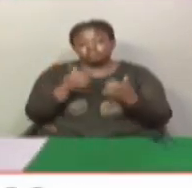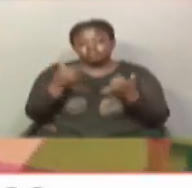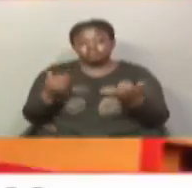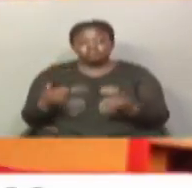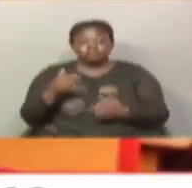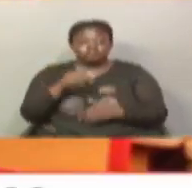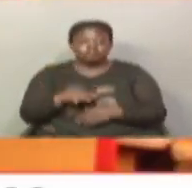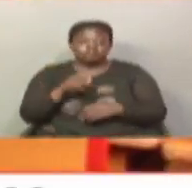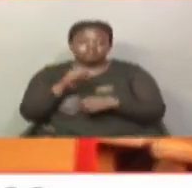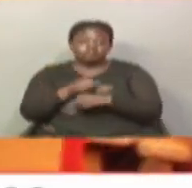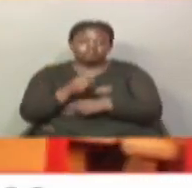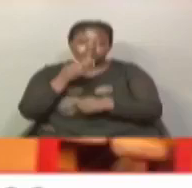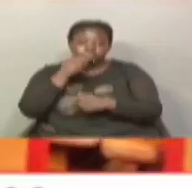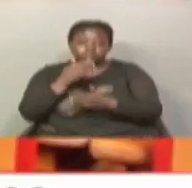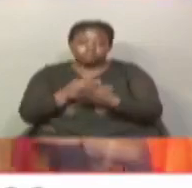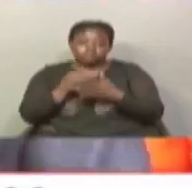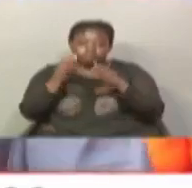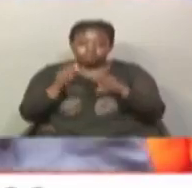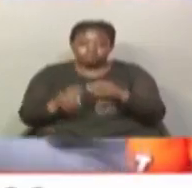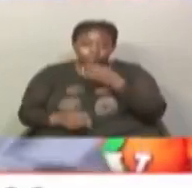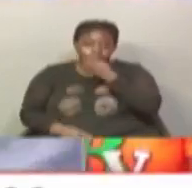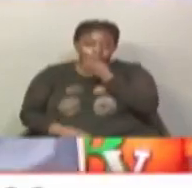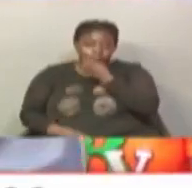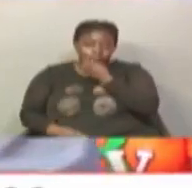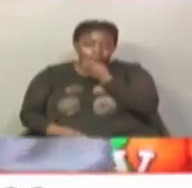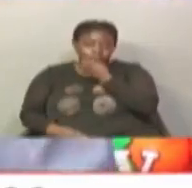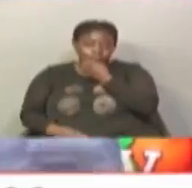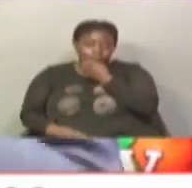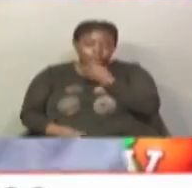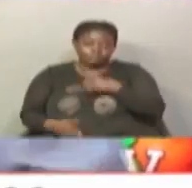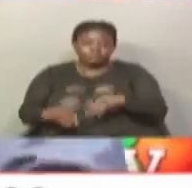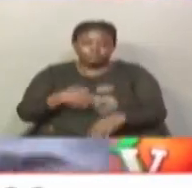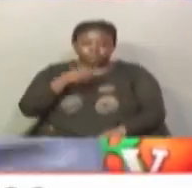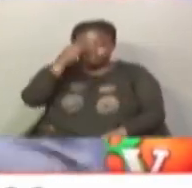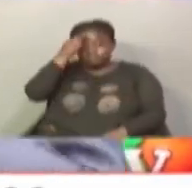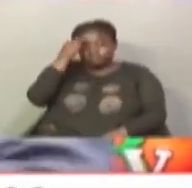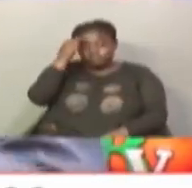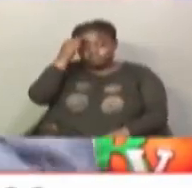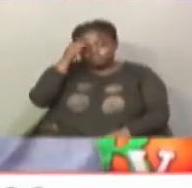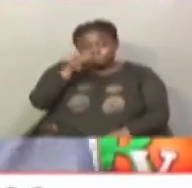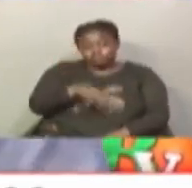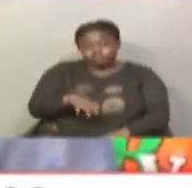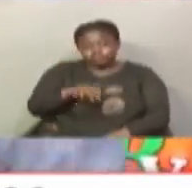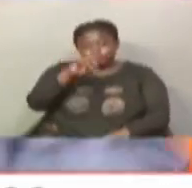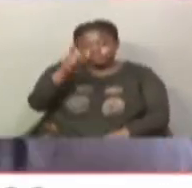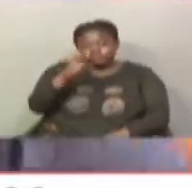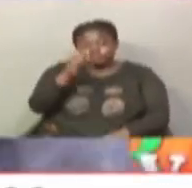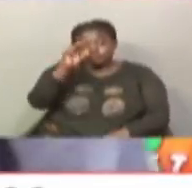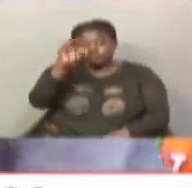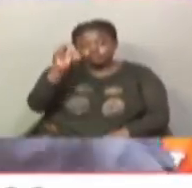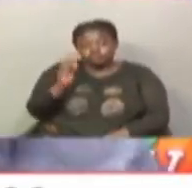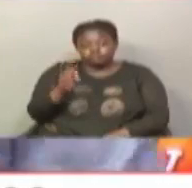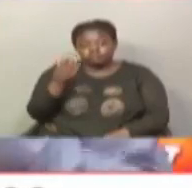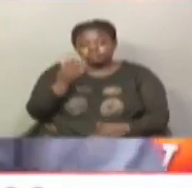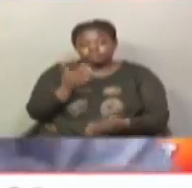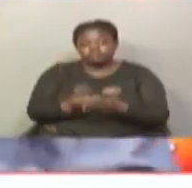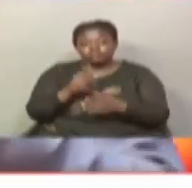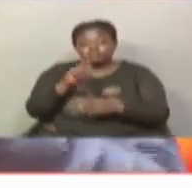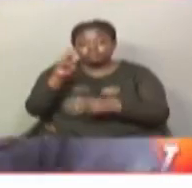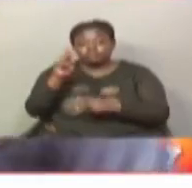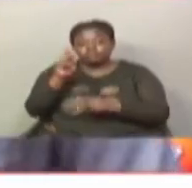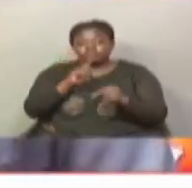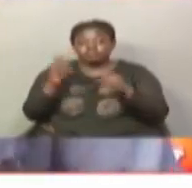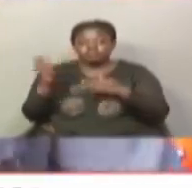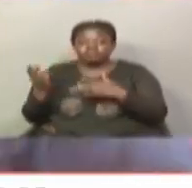dikolaasi olw'ebingi ntukubye erina omwana wange ono nina essanyu linyi nnyo nti yandeetedde first grade tusaba abantu bonna mwenna